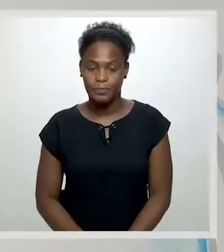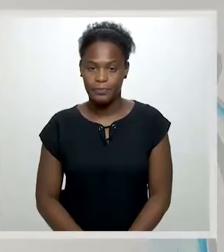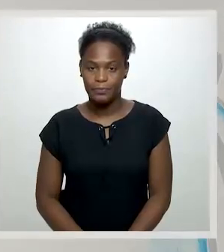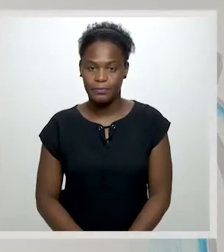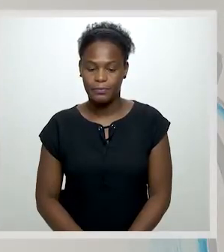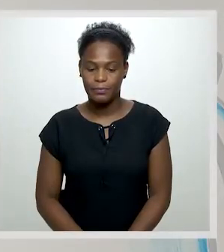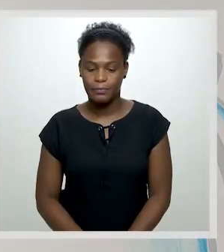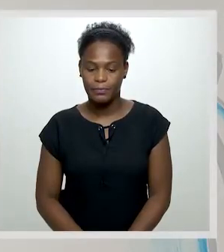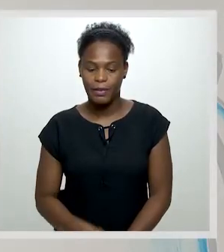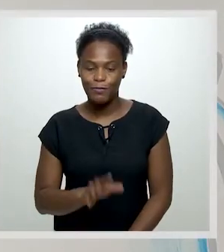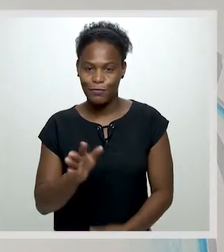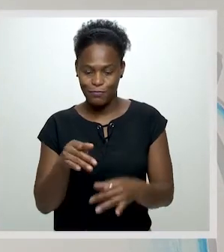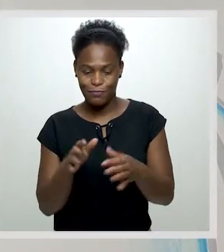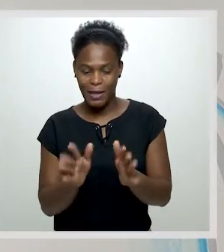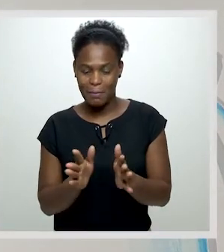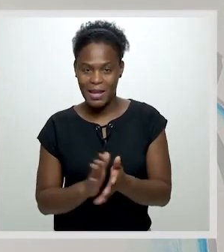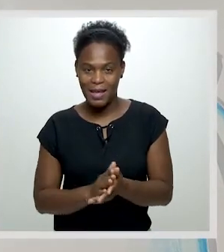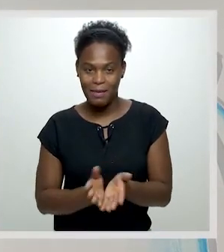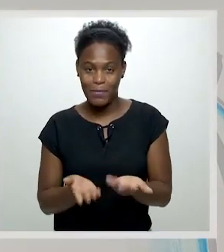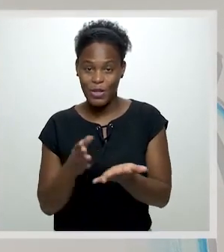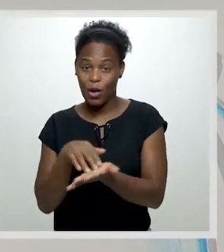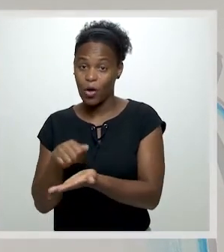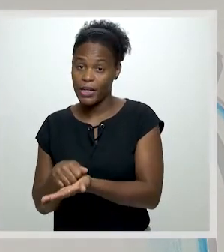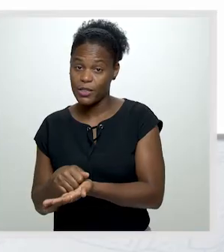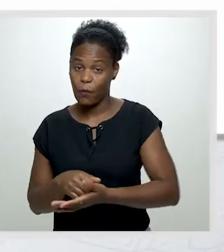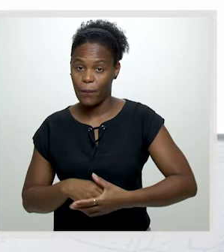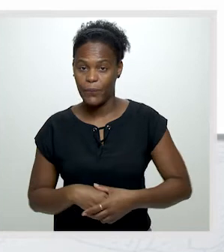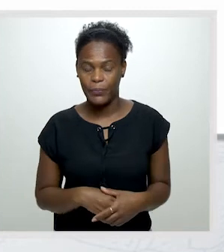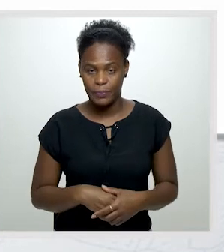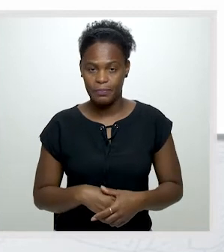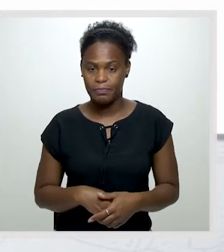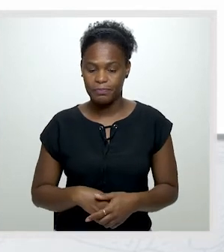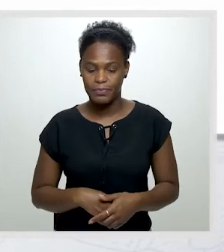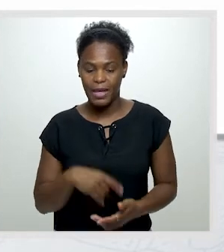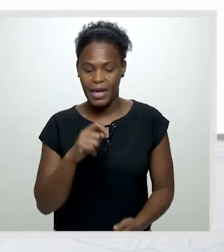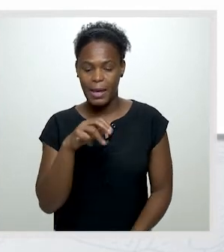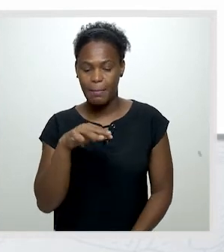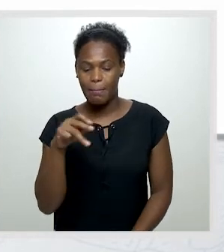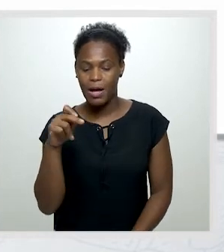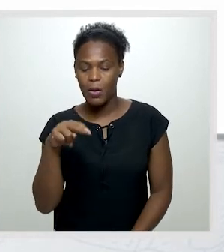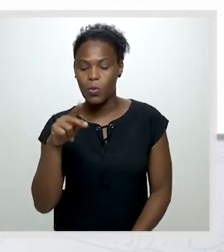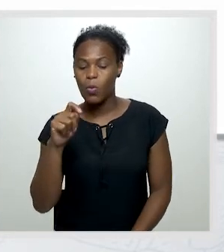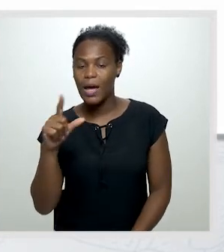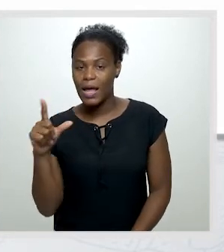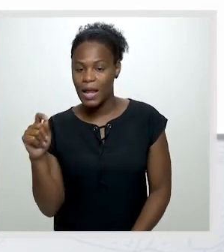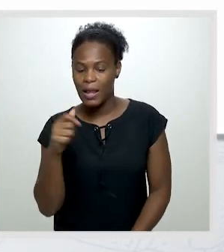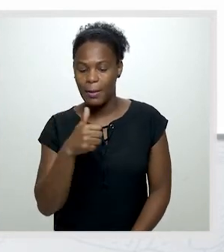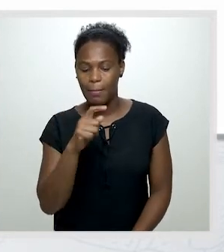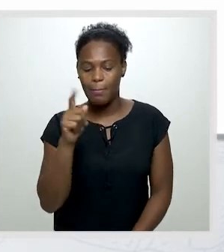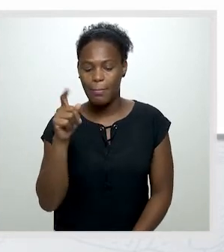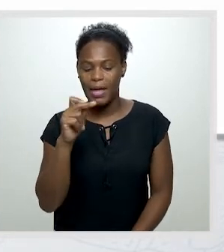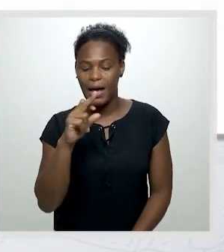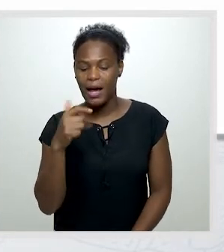Ça y est, tu as terminé? On passe à la correction. Emmanuel Béard a été